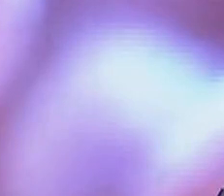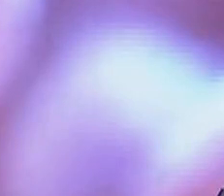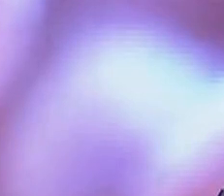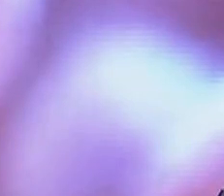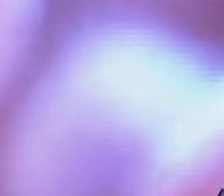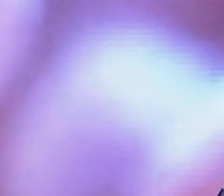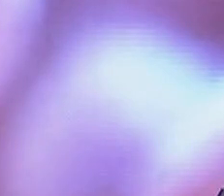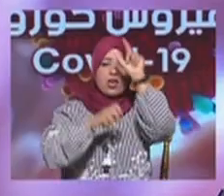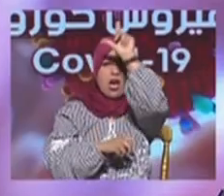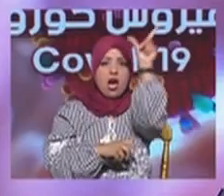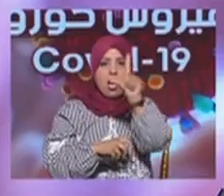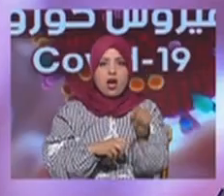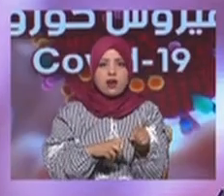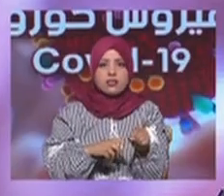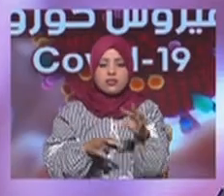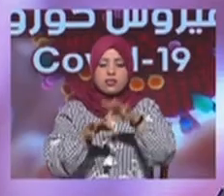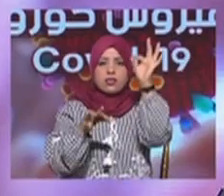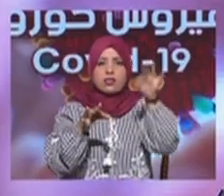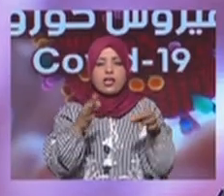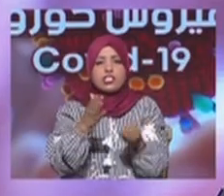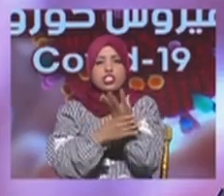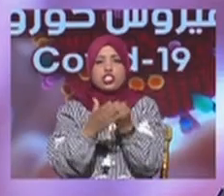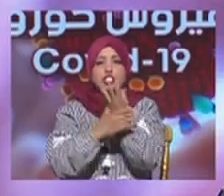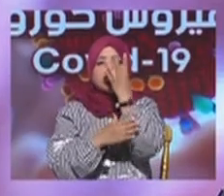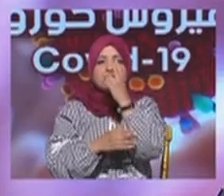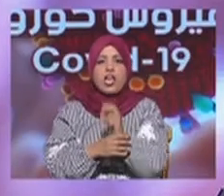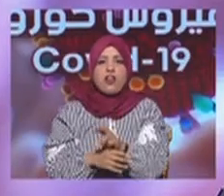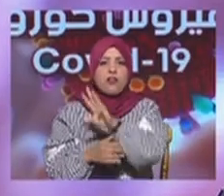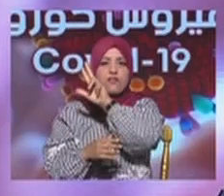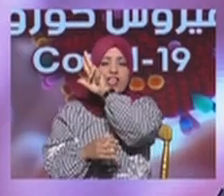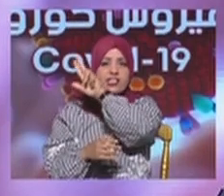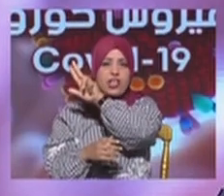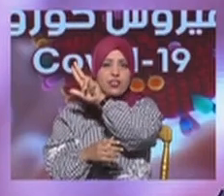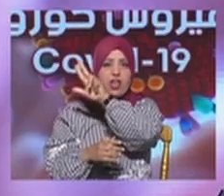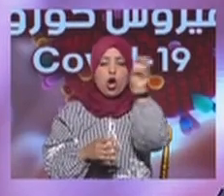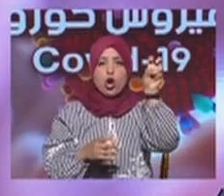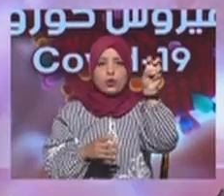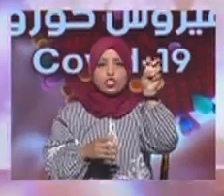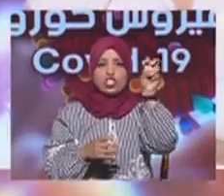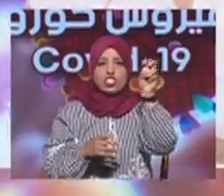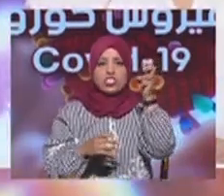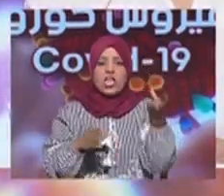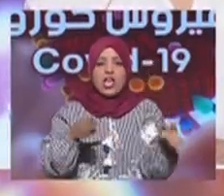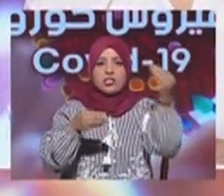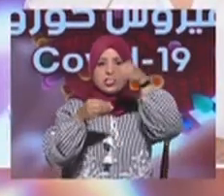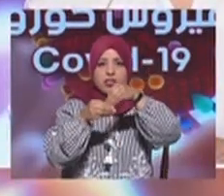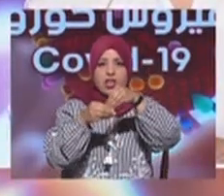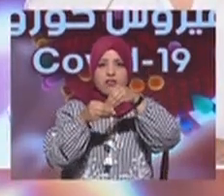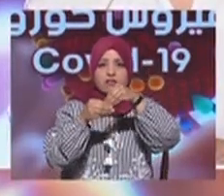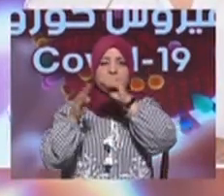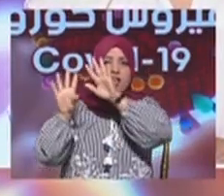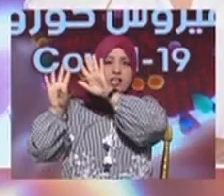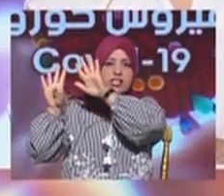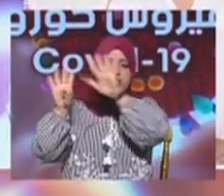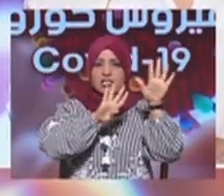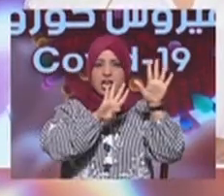الخريطة. تحاليل خرجت فيها 23 حالة تنضاف، فيها 9 قدم وفيها 14 حالة جديدة، نشوفوها